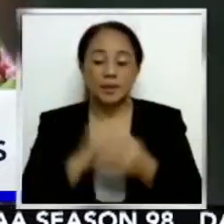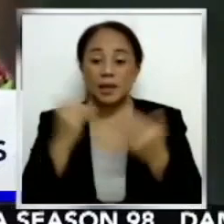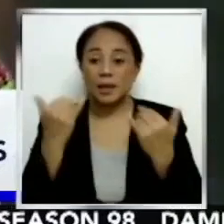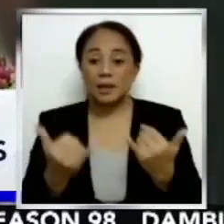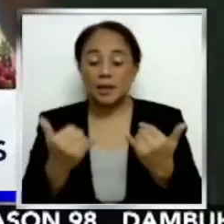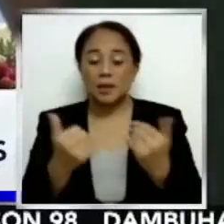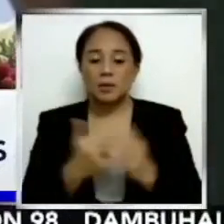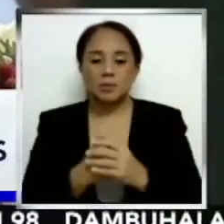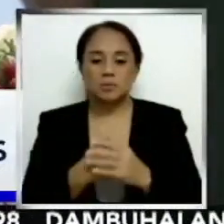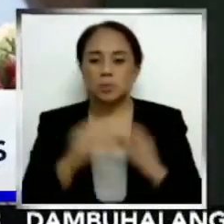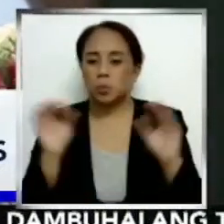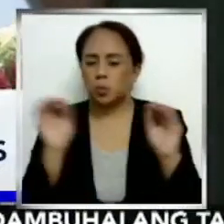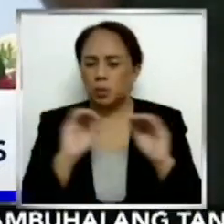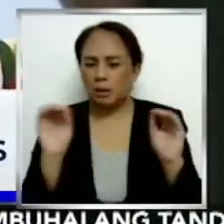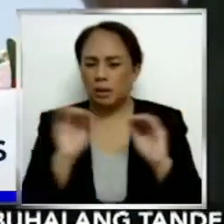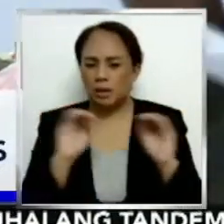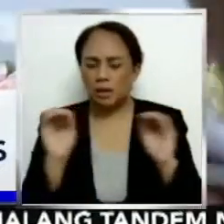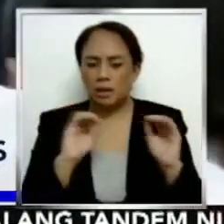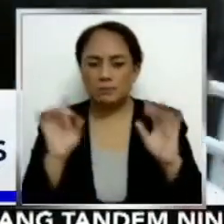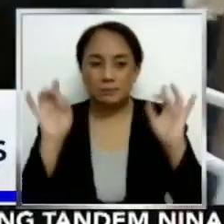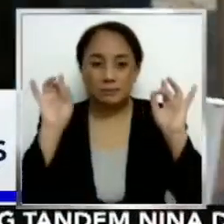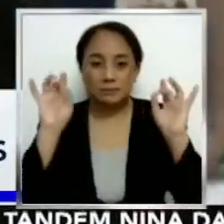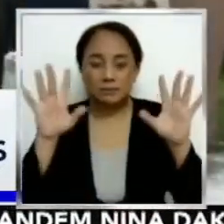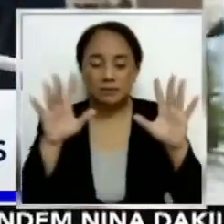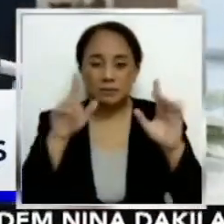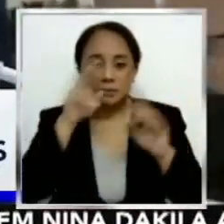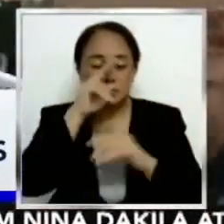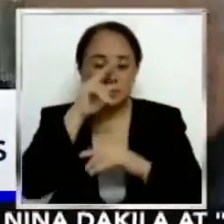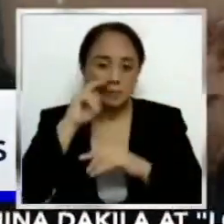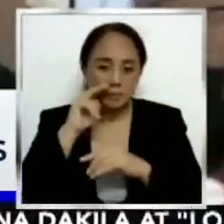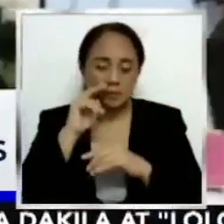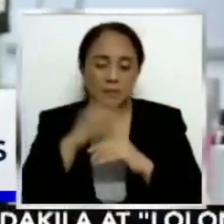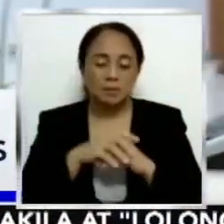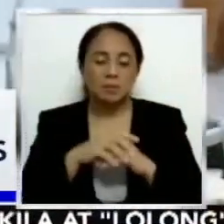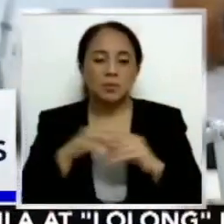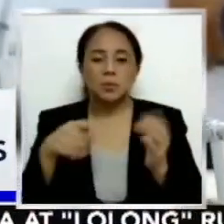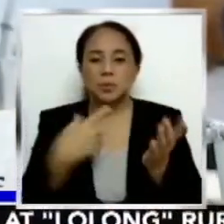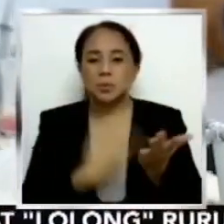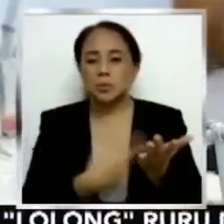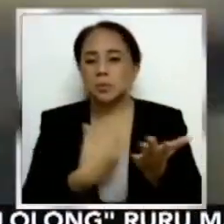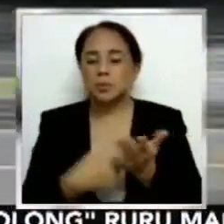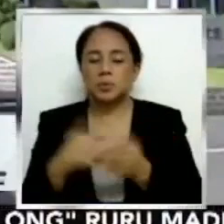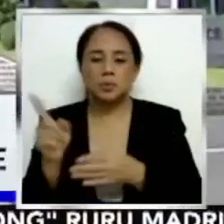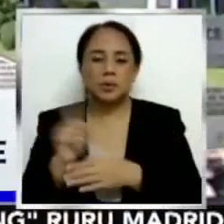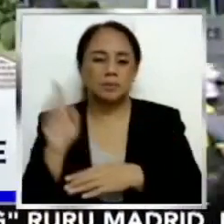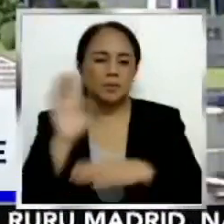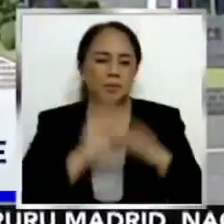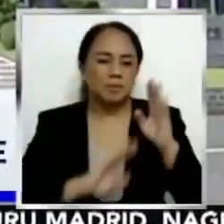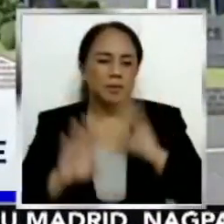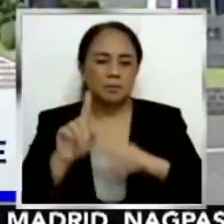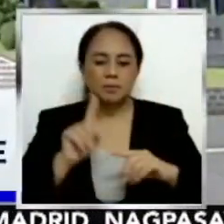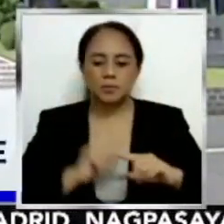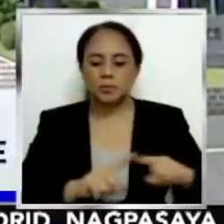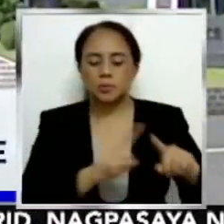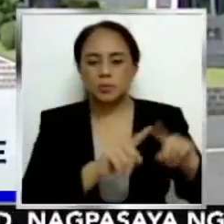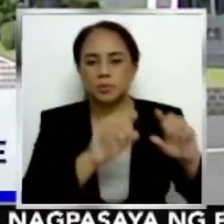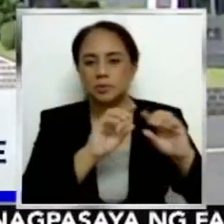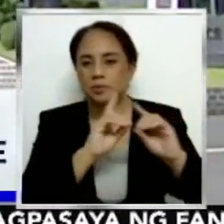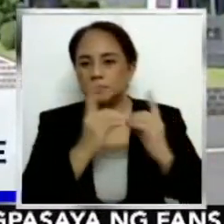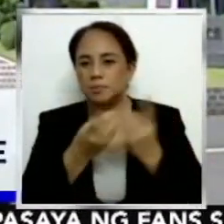nakikitang banta ng terorismo, sabi ni Duterte. Napag-usapan din daw ang mga issue sa bawat ahensya. Sa PNP